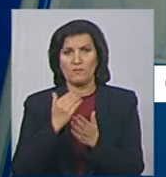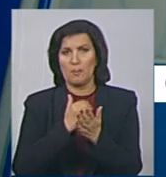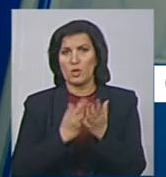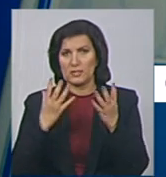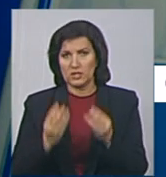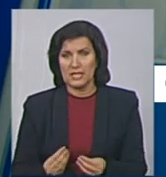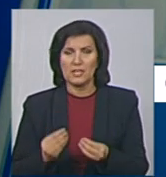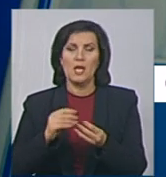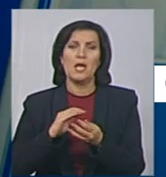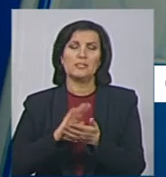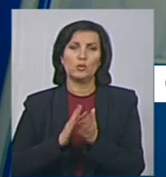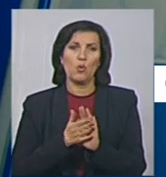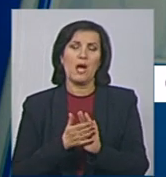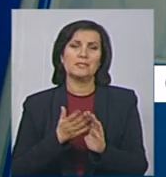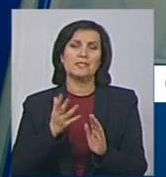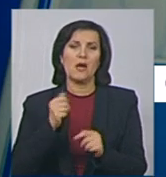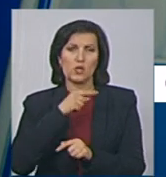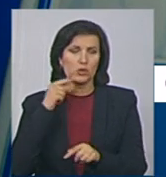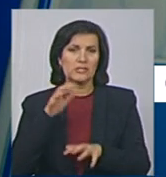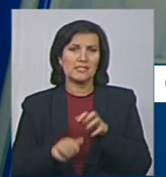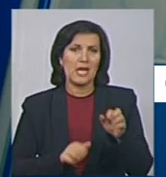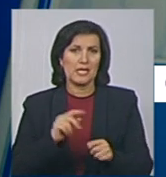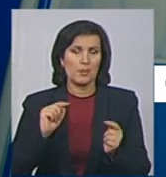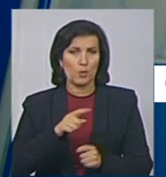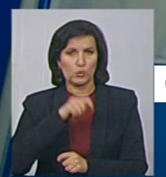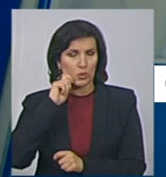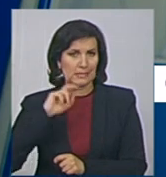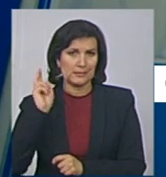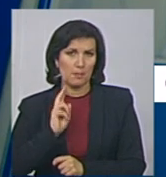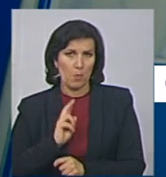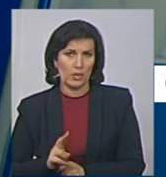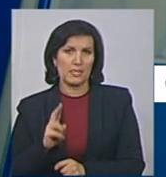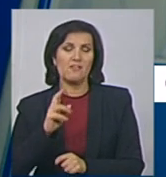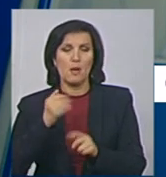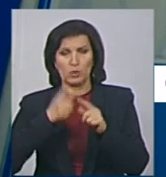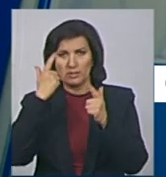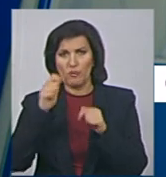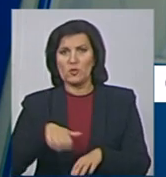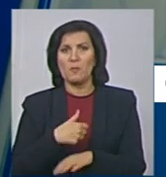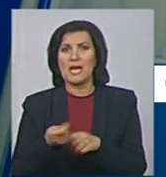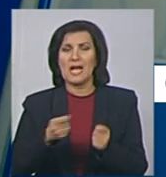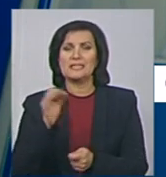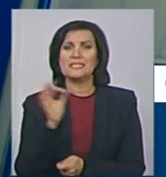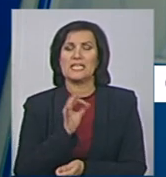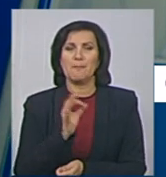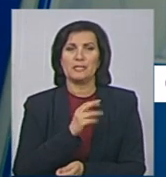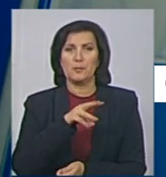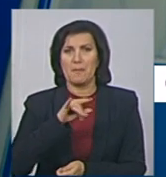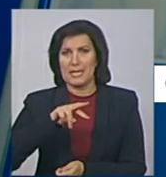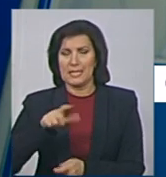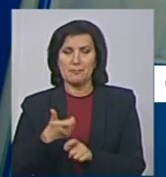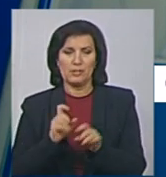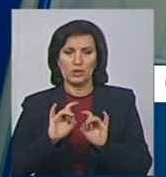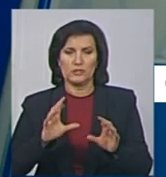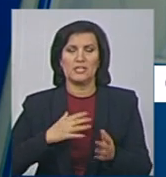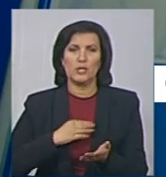з російською агресією проти українських моряків у районі Керченської протоки. Про це, зокрема, повідомила канцлер Німеччини Ангела Меркель. Більше